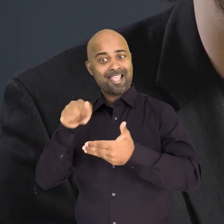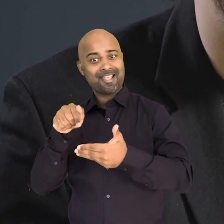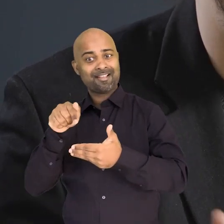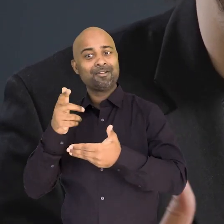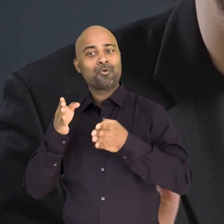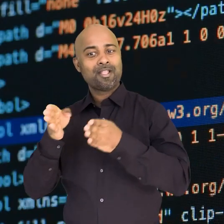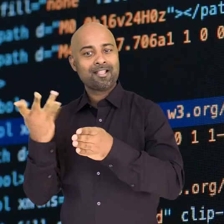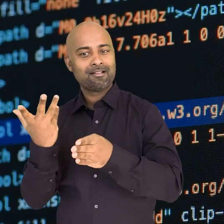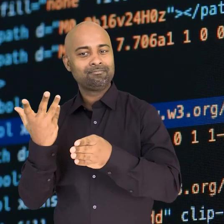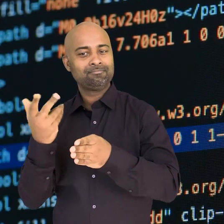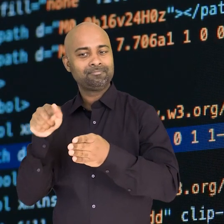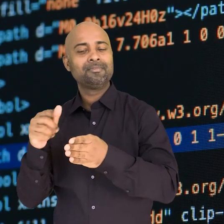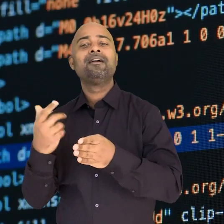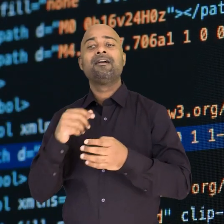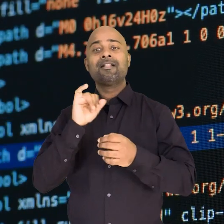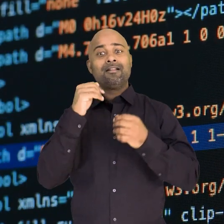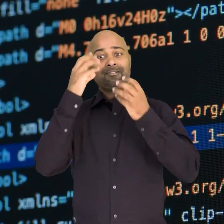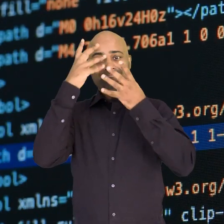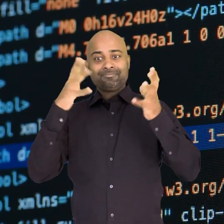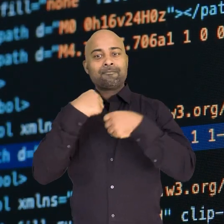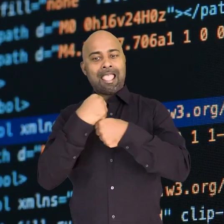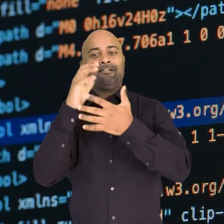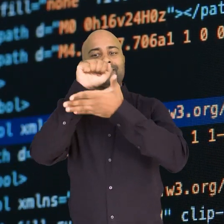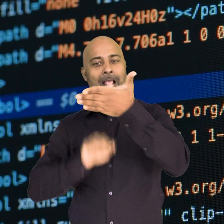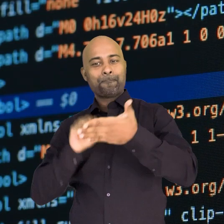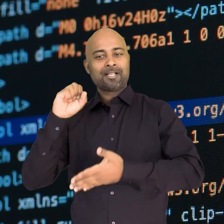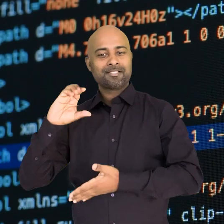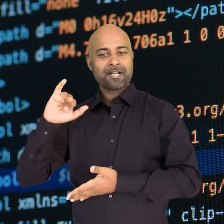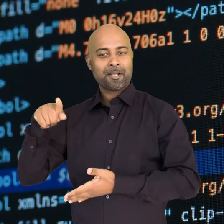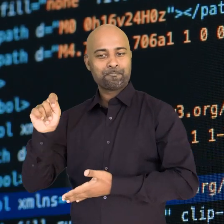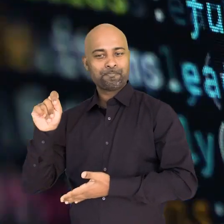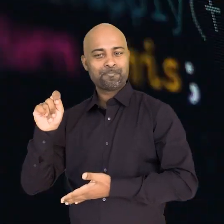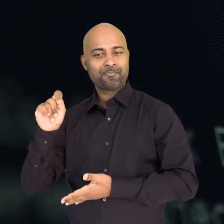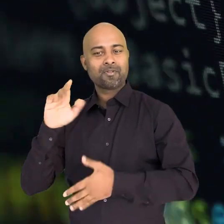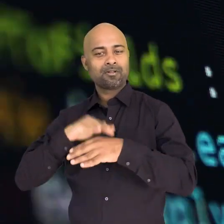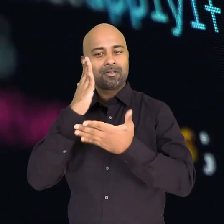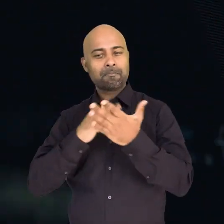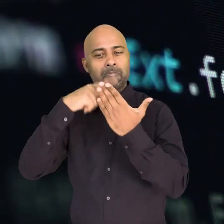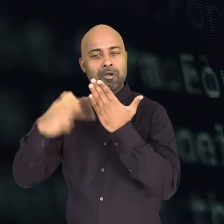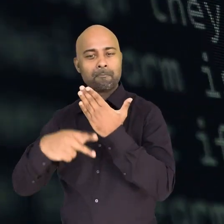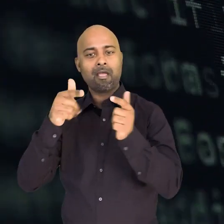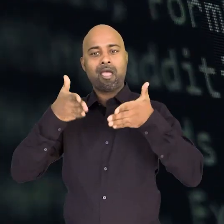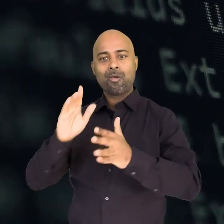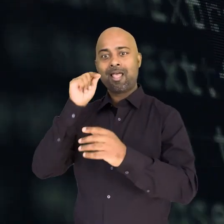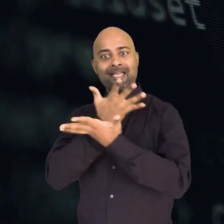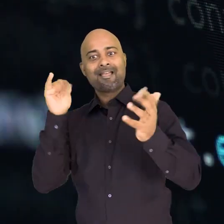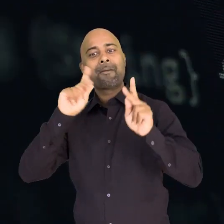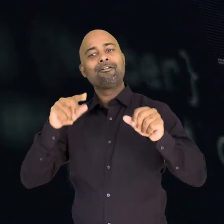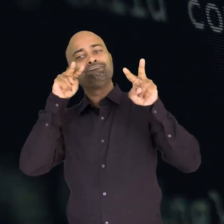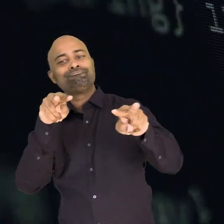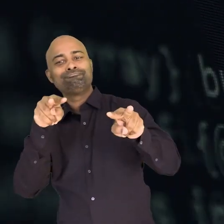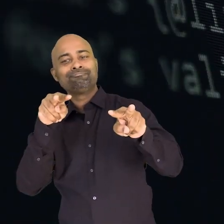puis le traitement des données là, de manière produire des scripts sur certaines applications